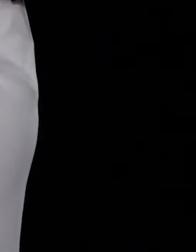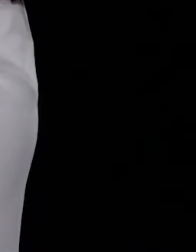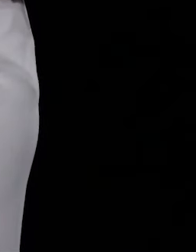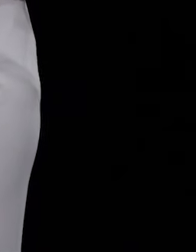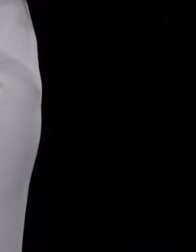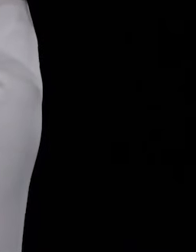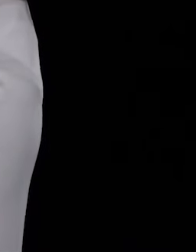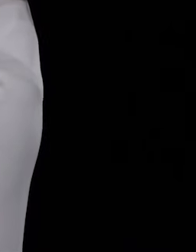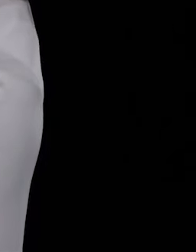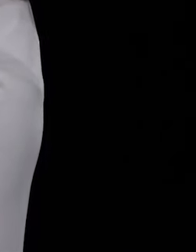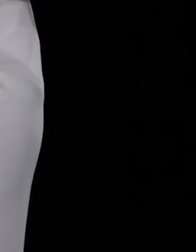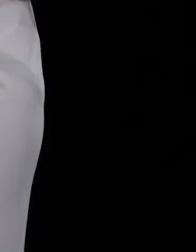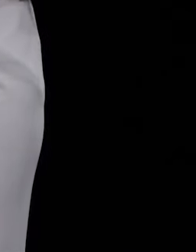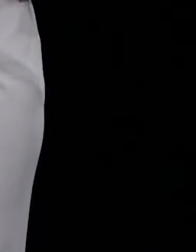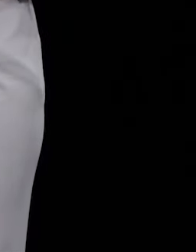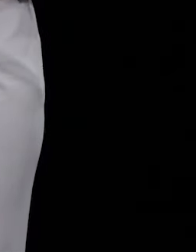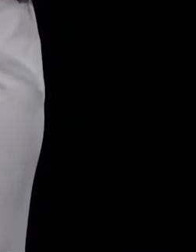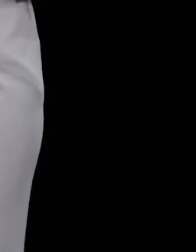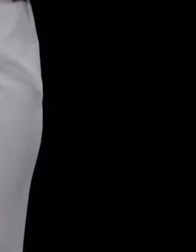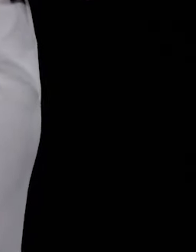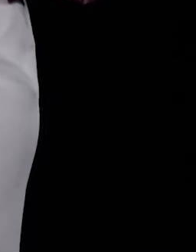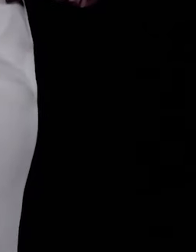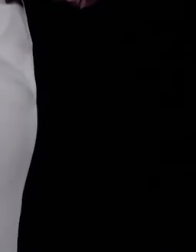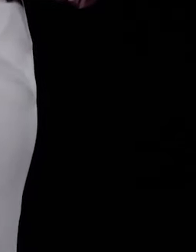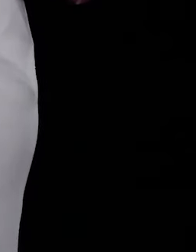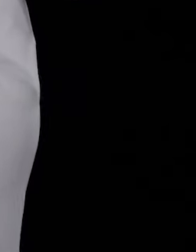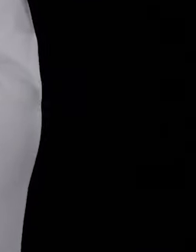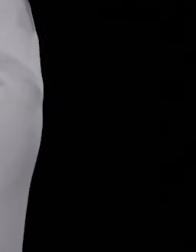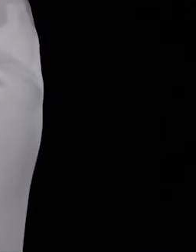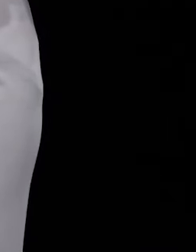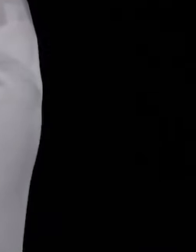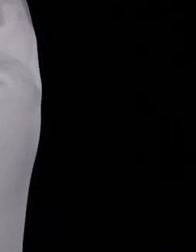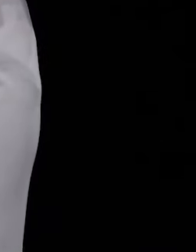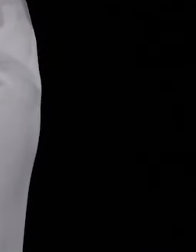내손안의 뉴스 광주 NBC 뉴스 유튜브 구독으로 함께하세요